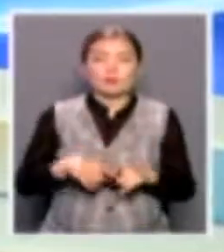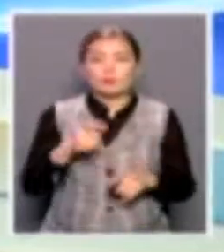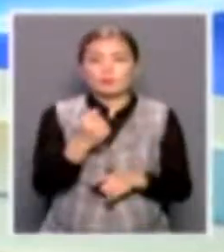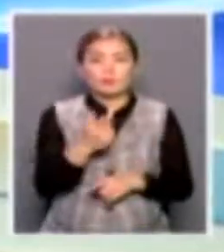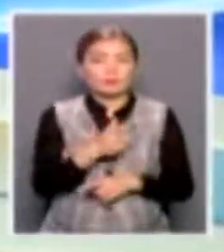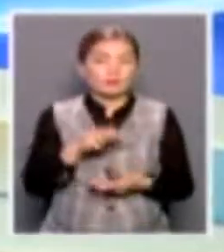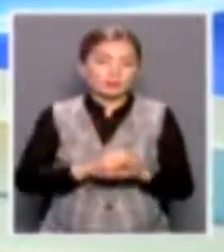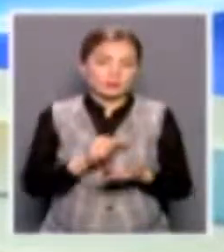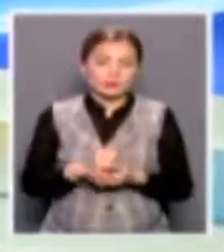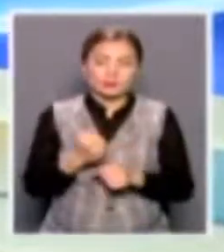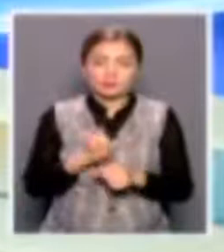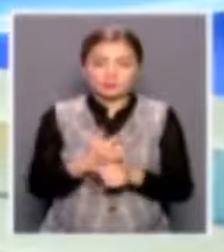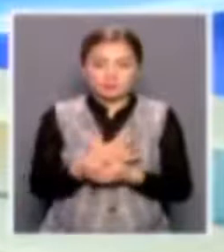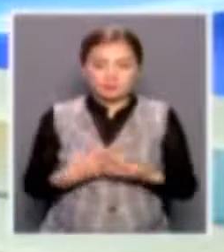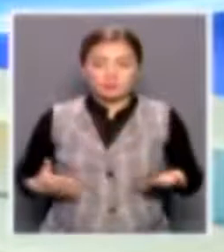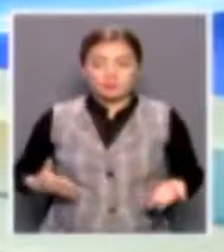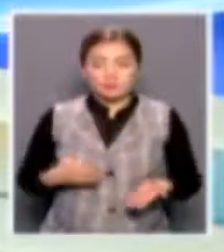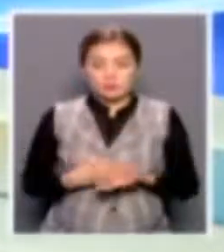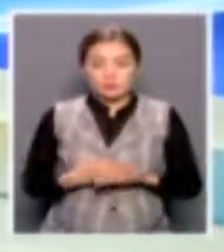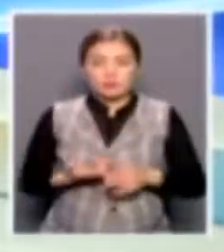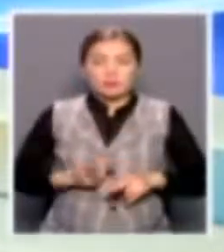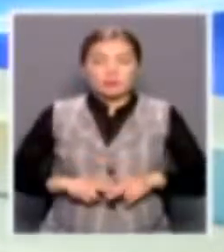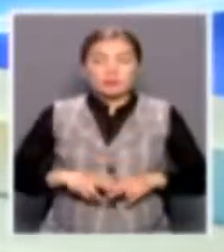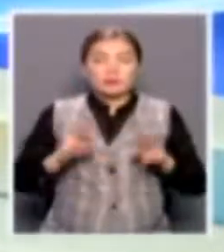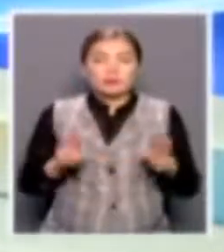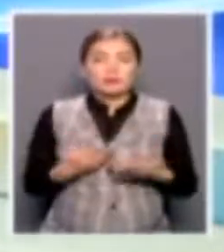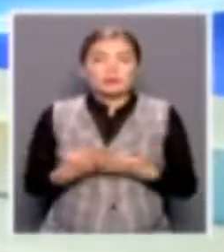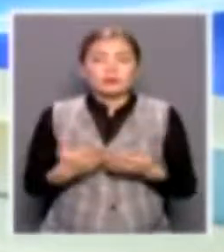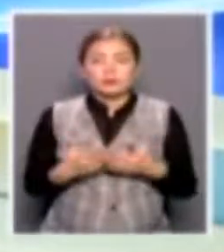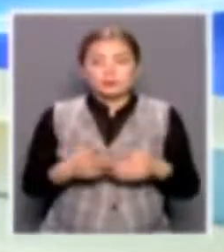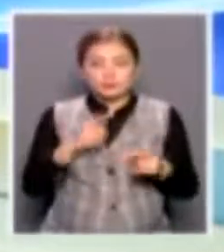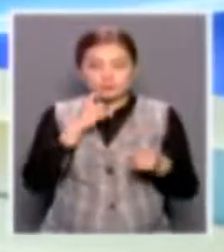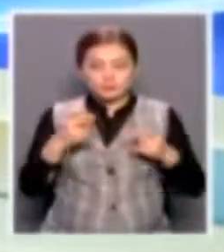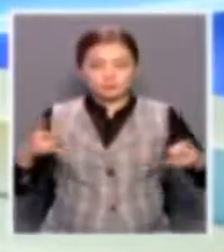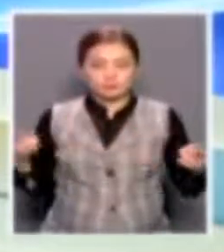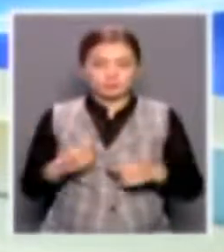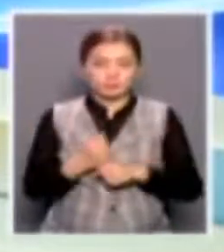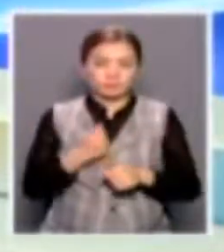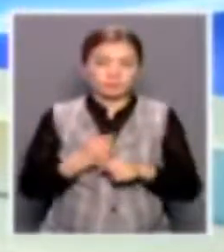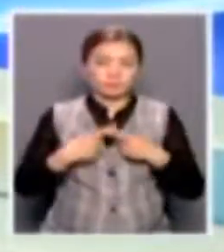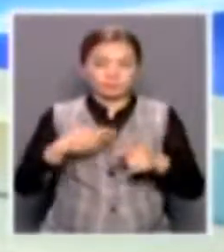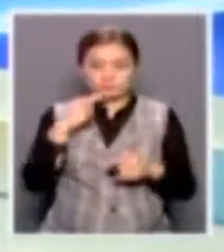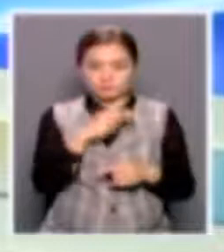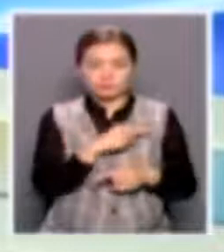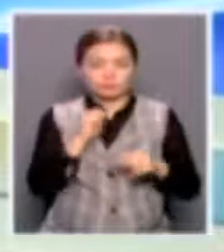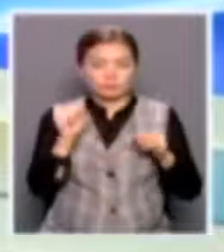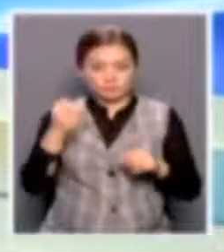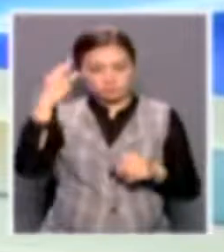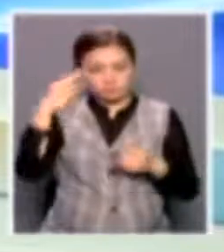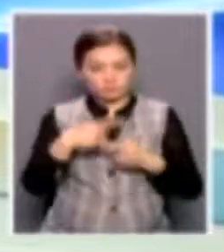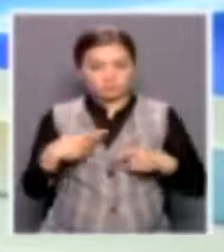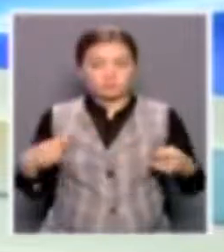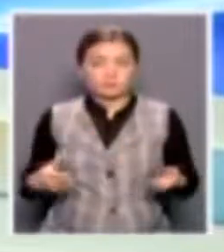людей, занимающихся таким видом искусства. Каких принципов следует придерживаться при разработке качественных, модных,